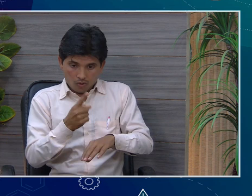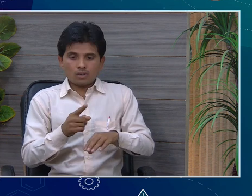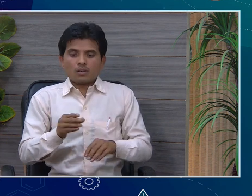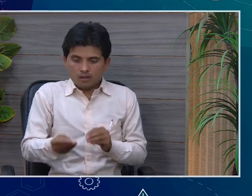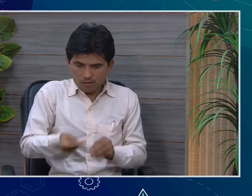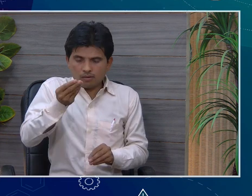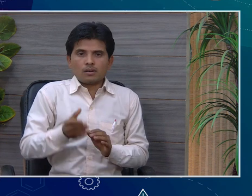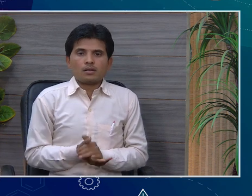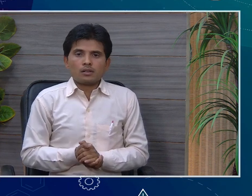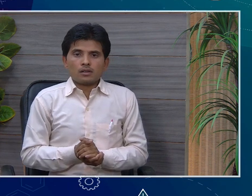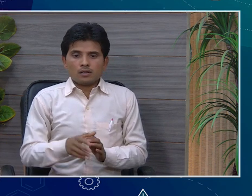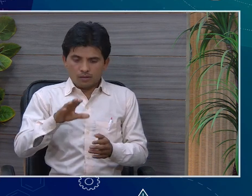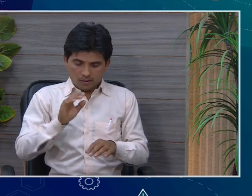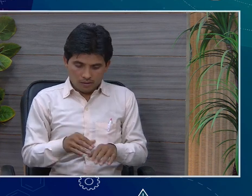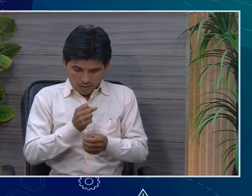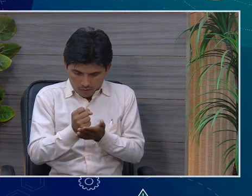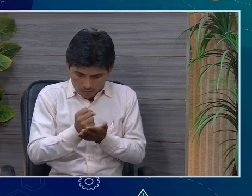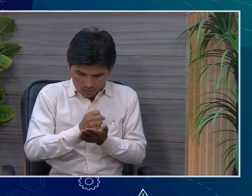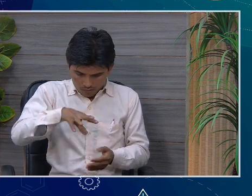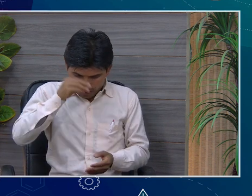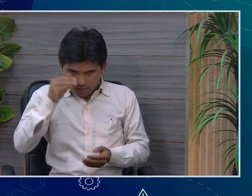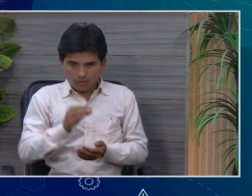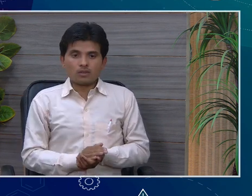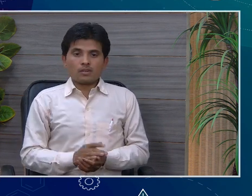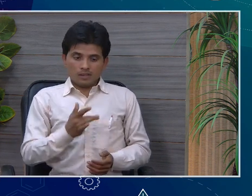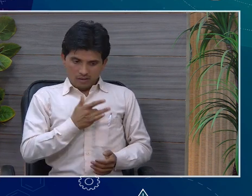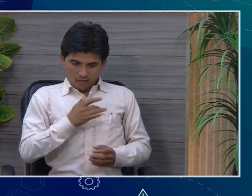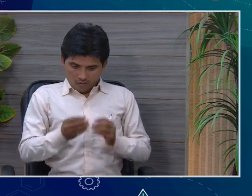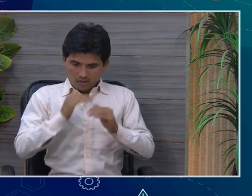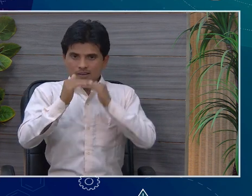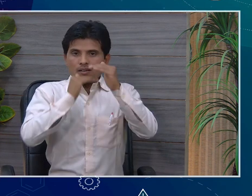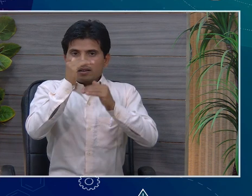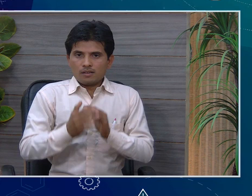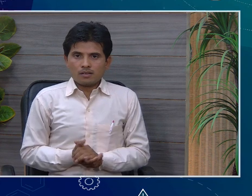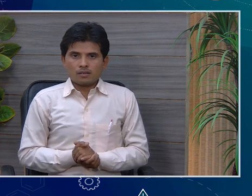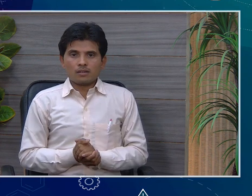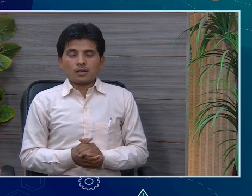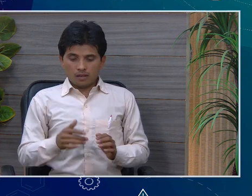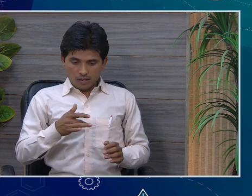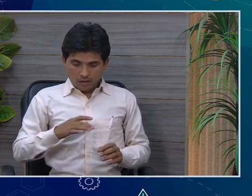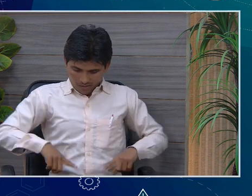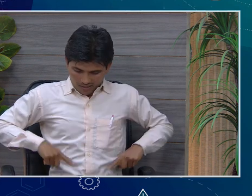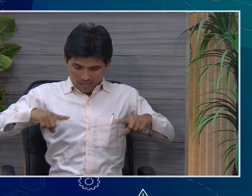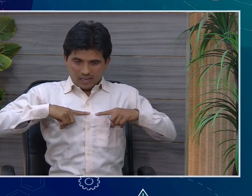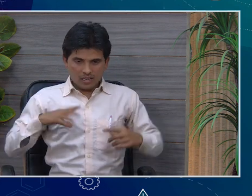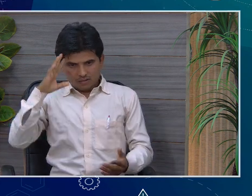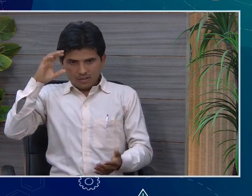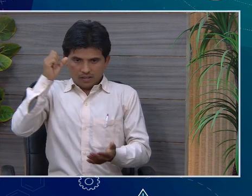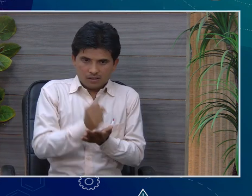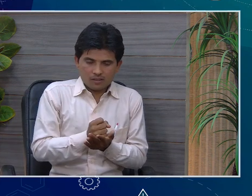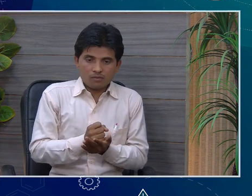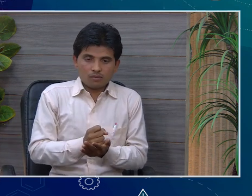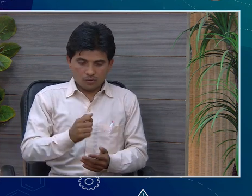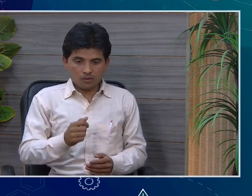नाम अब बच्चे करके सकते हैं तो वह एटीट्यूड भी डाला होता है बच्चे अपने आम जिंदगी की फैसलें भी उस प्रोसेस के थ्रू ले